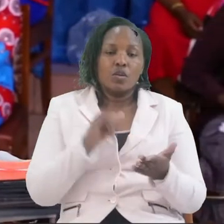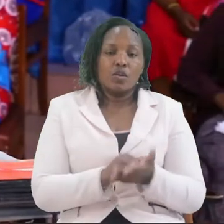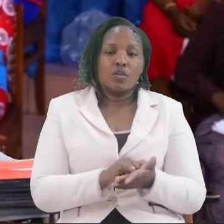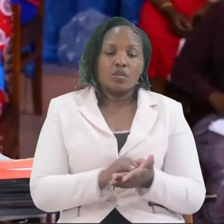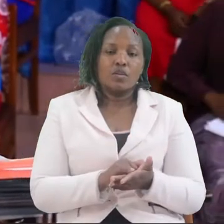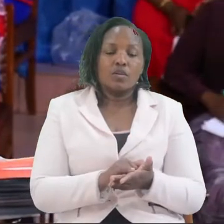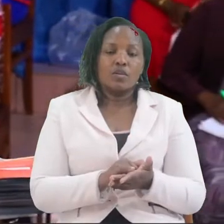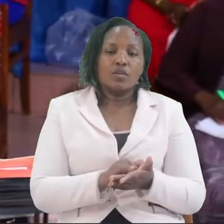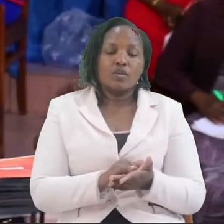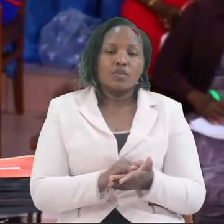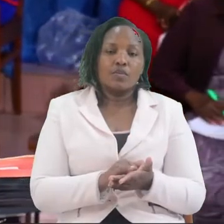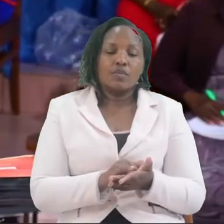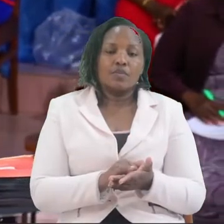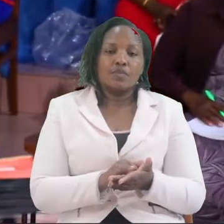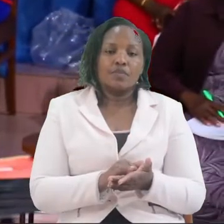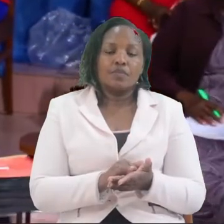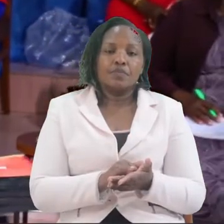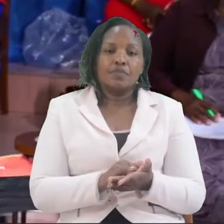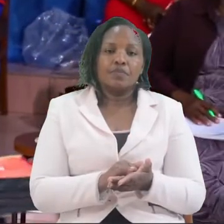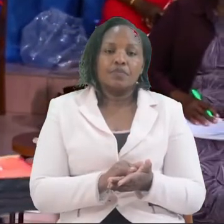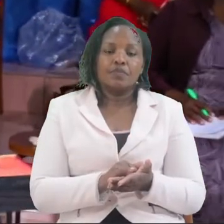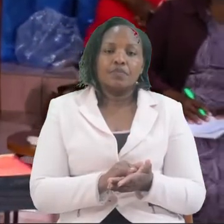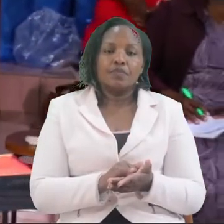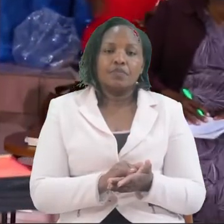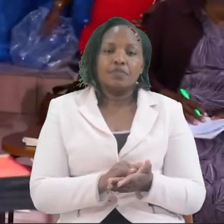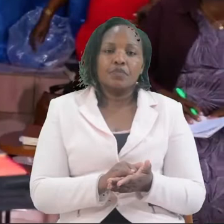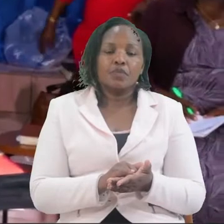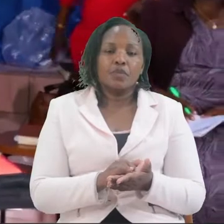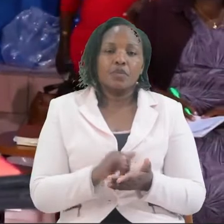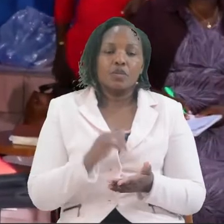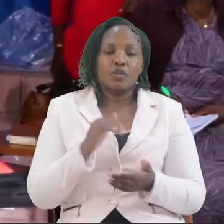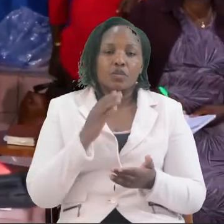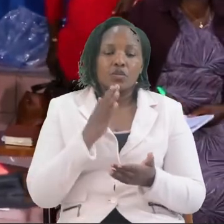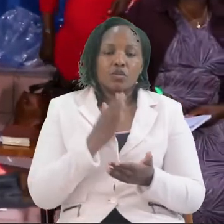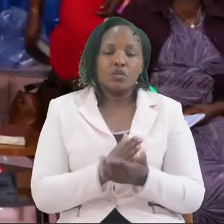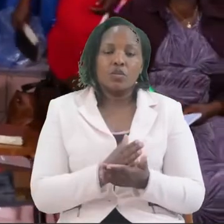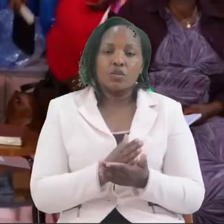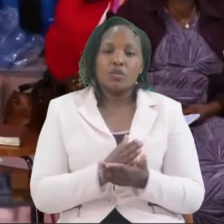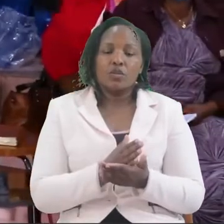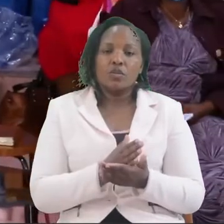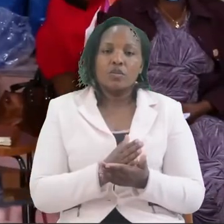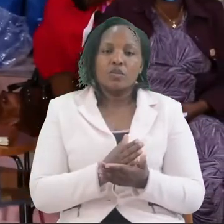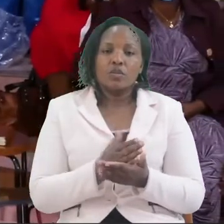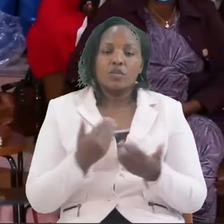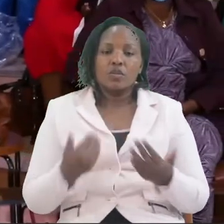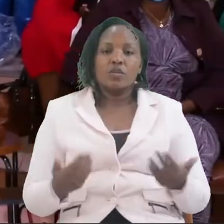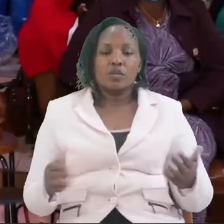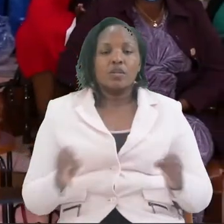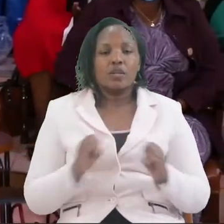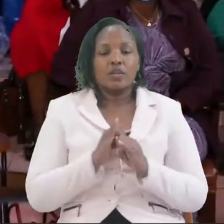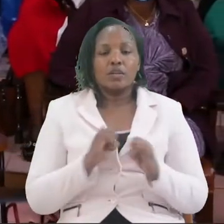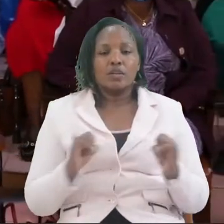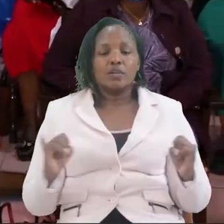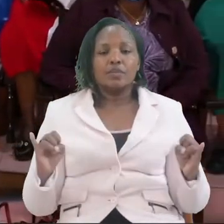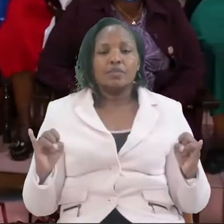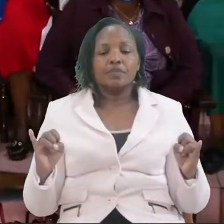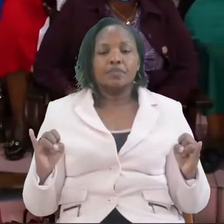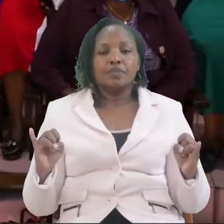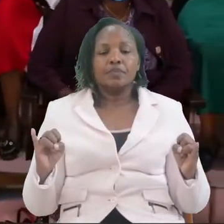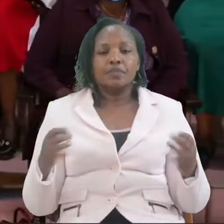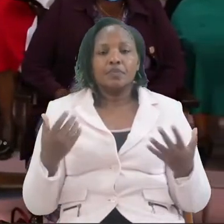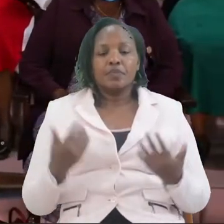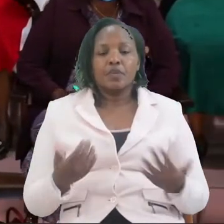staha, yeyote yaliyo ya haki, yeyote yaliyo safi,